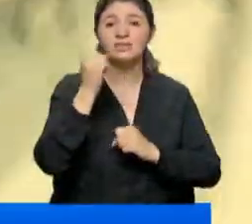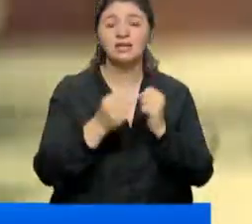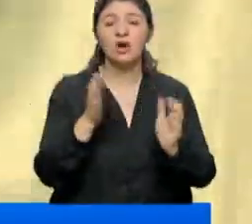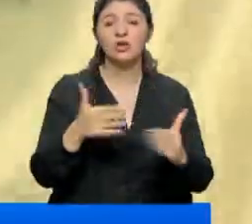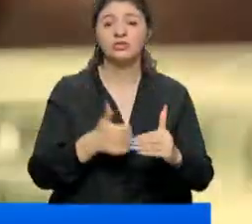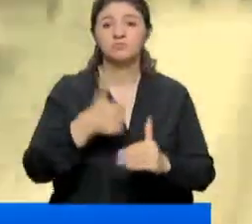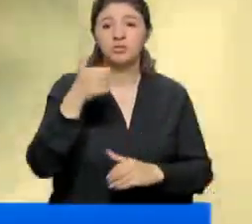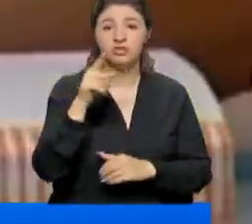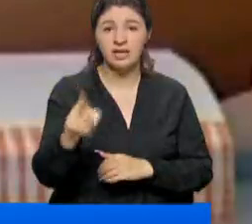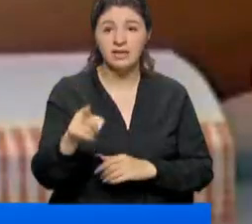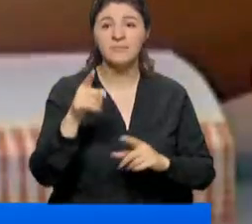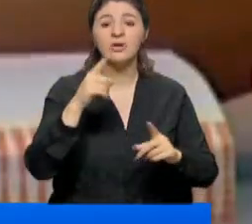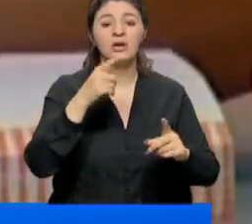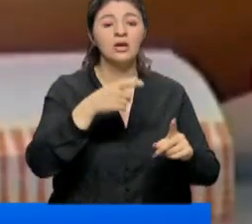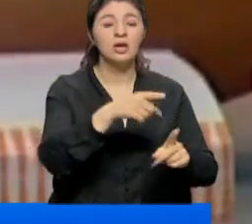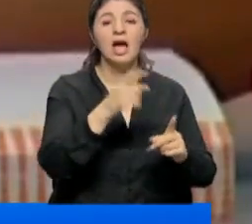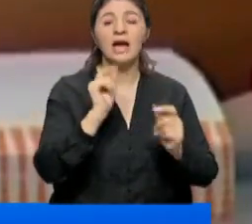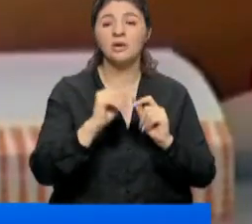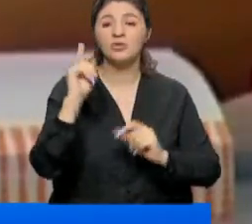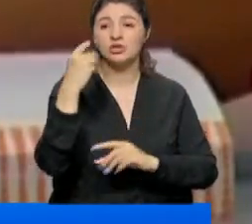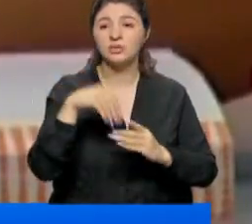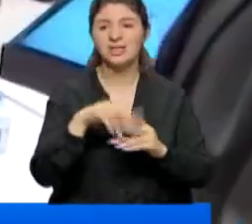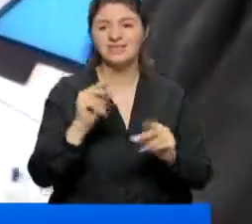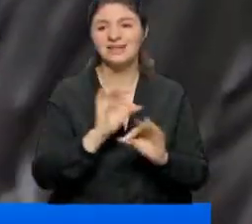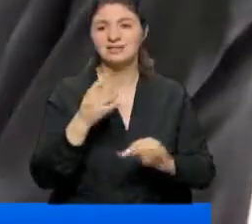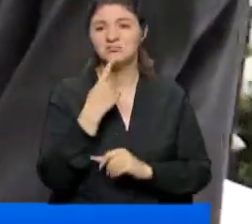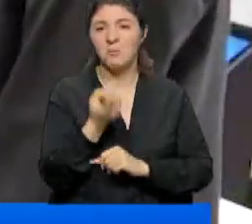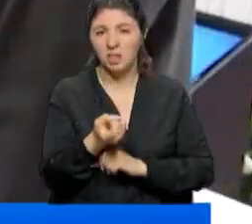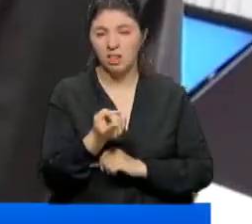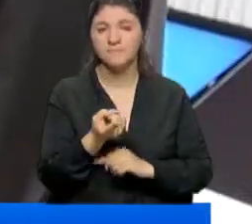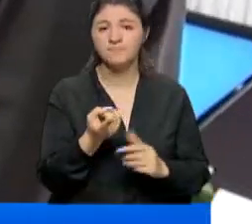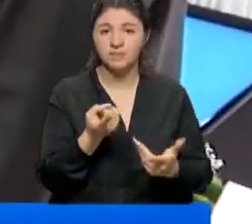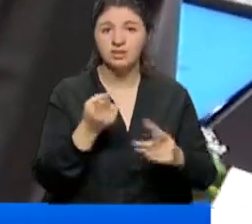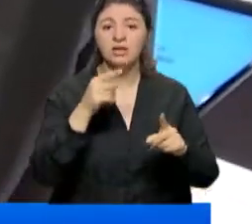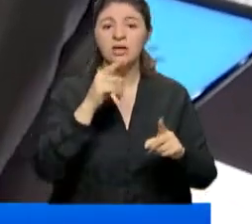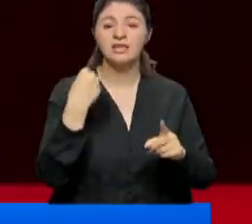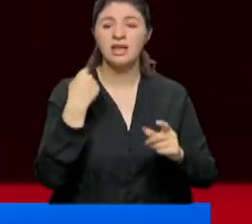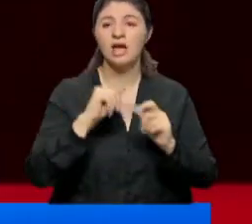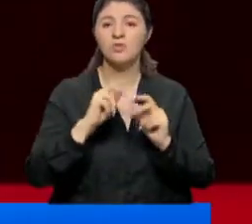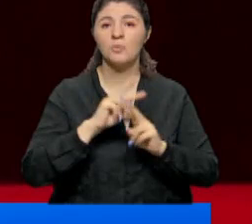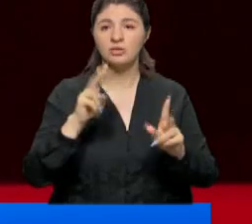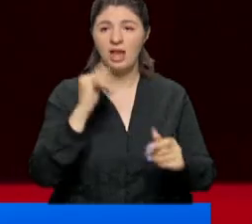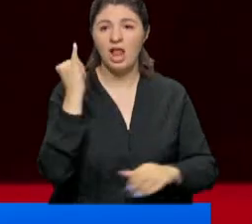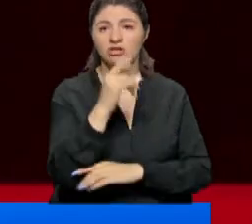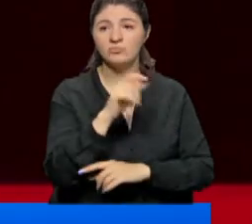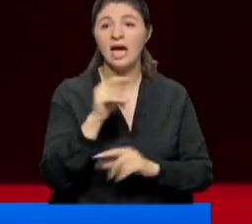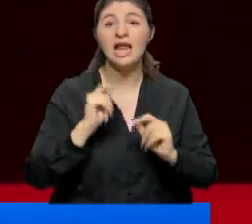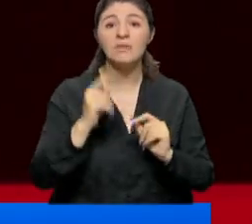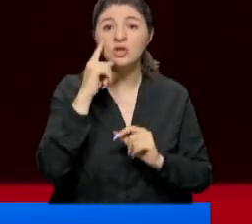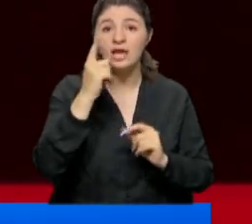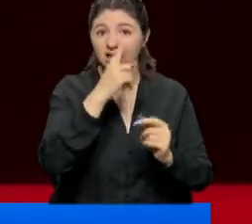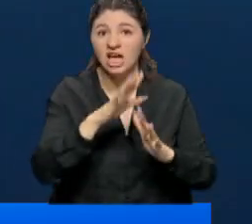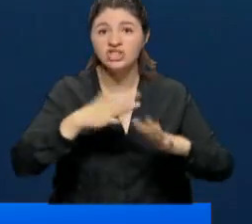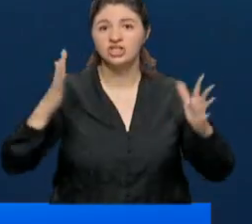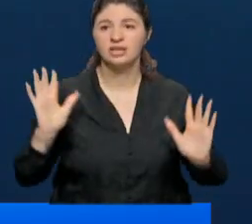Sanayi Odası Başkanı Nurettin Özdebir ekonomi yönetimi için yetersiz ifadesini kullandı yeni ekonomi modelinde eleştirdi konami